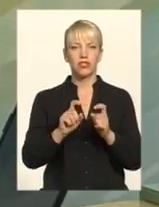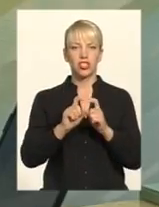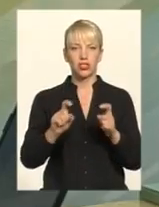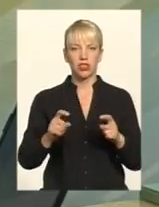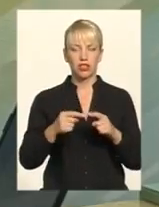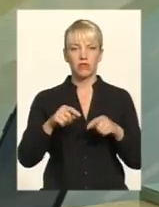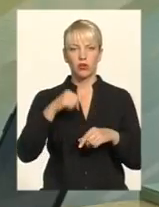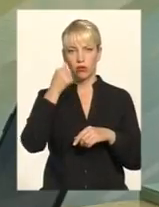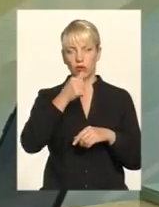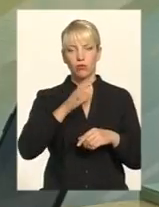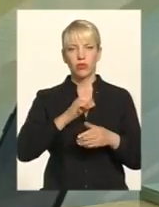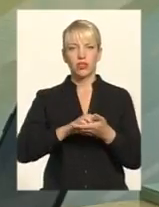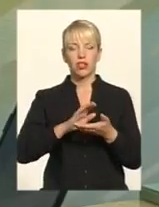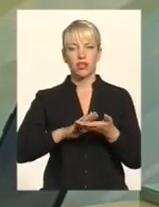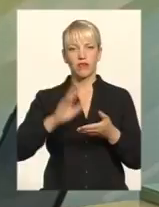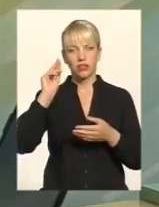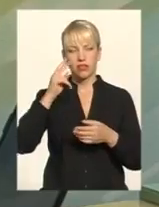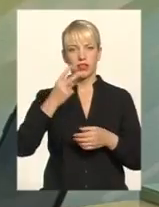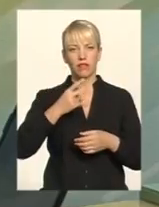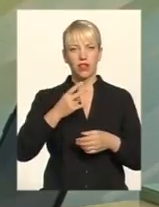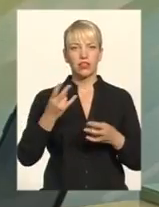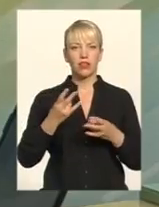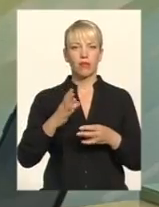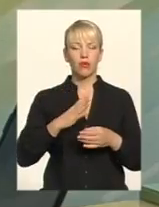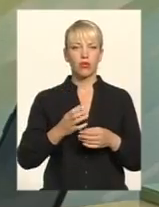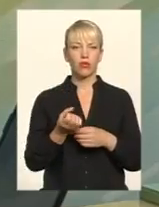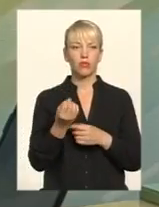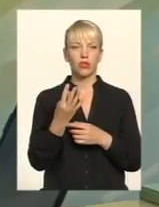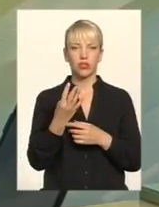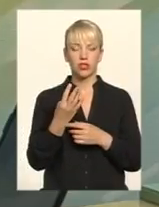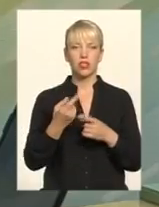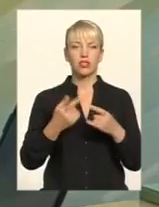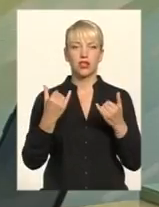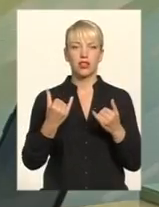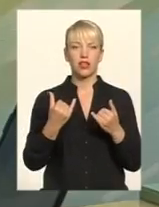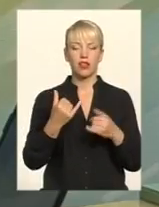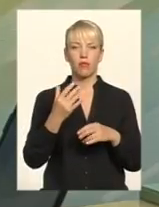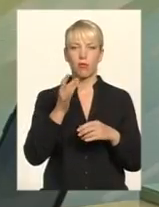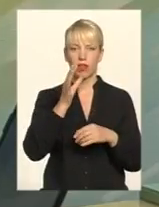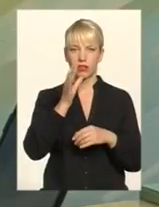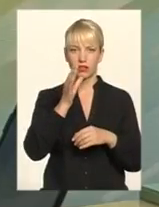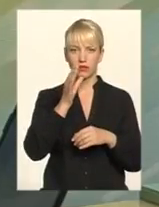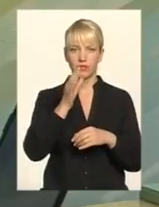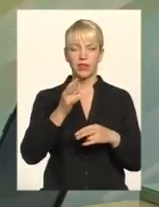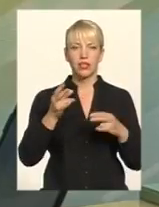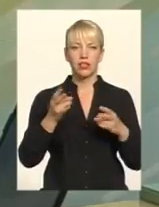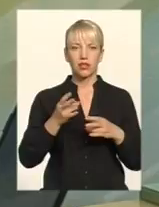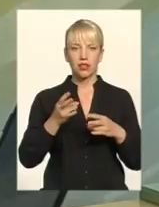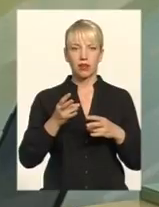цифра 20, а треба було купити 14, і на даний момент треба